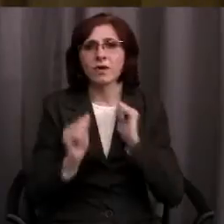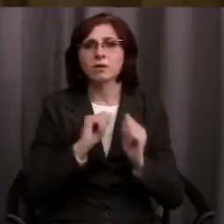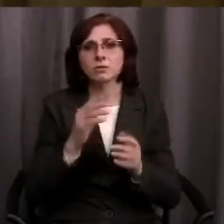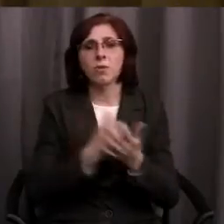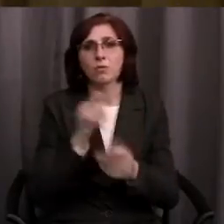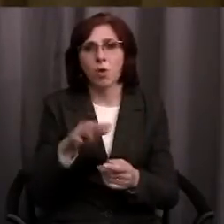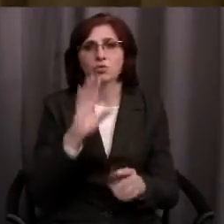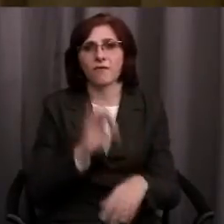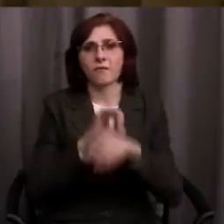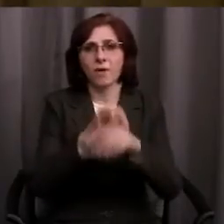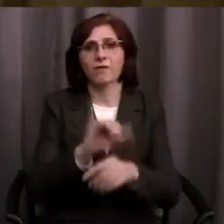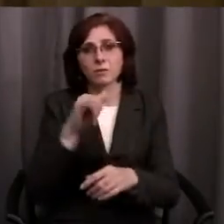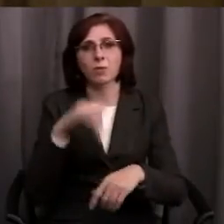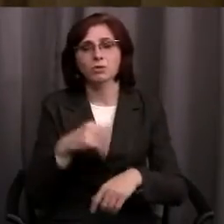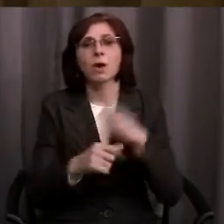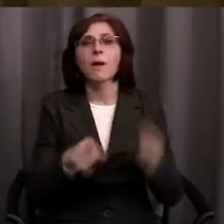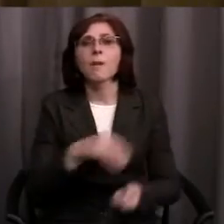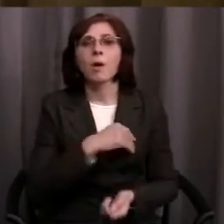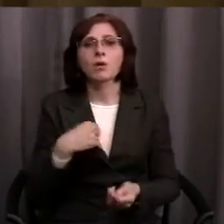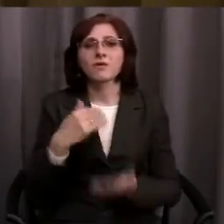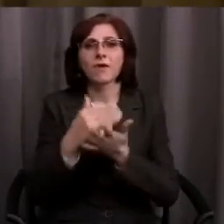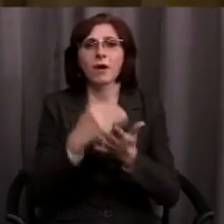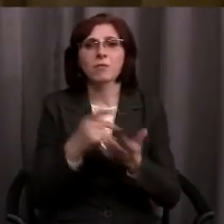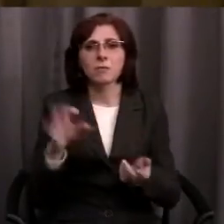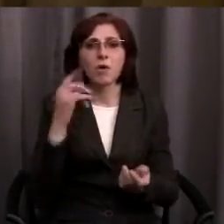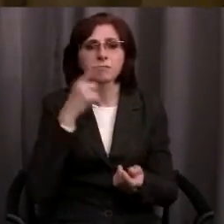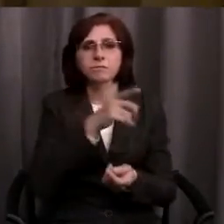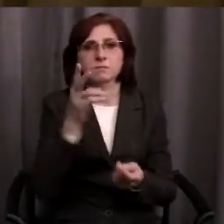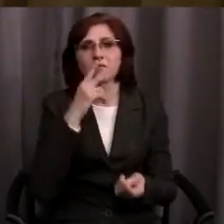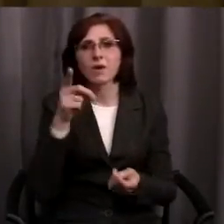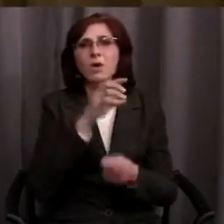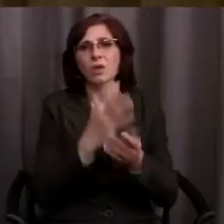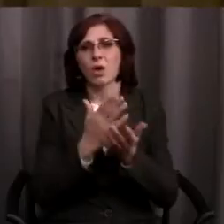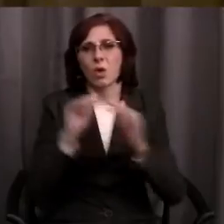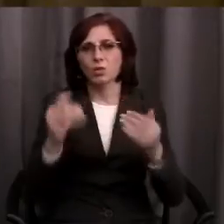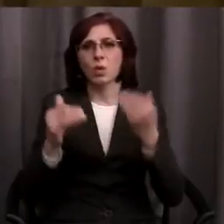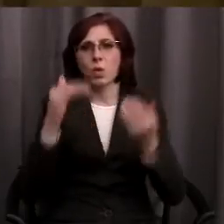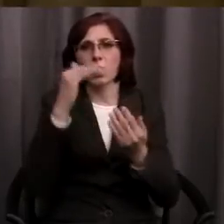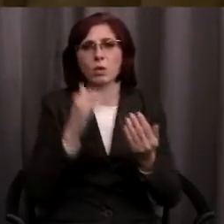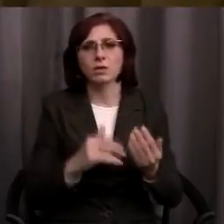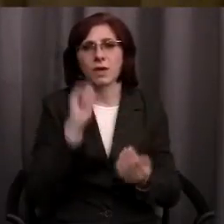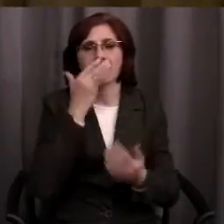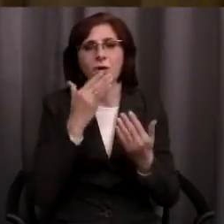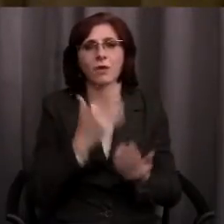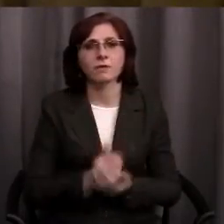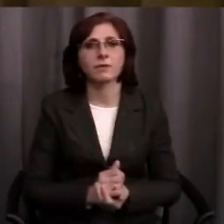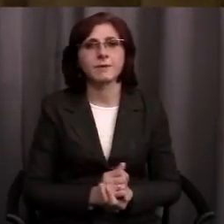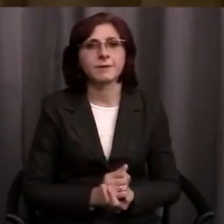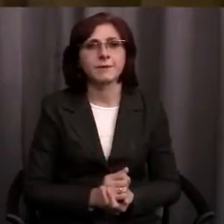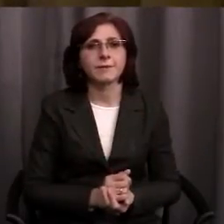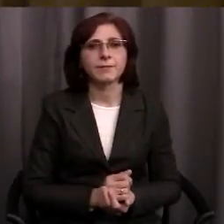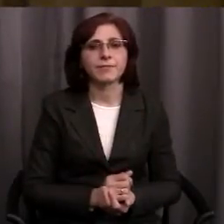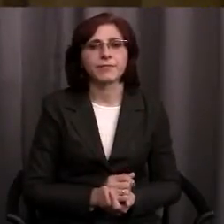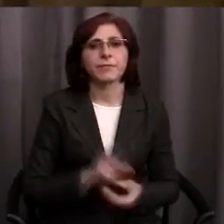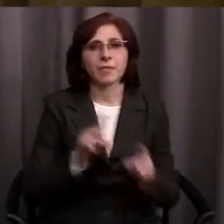i zrobić. Widzimy w polskich warunkach, postawiliśmy to, są oczywiście skróty pewne, które ja tutaj oparuję, że no, tak jak